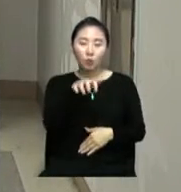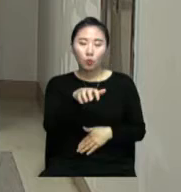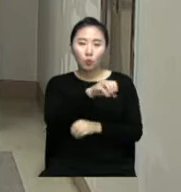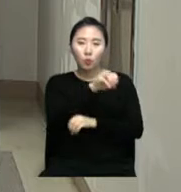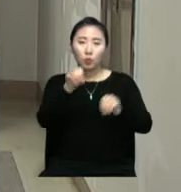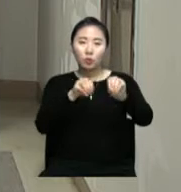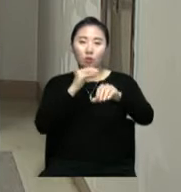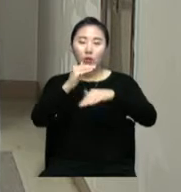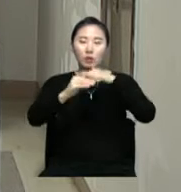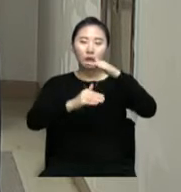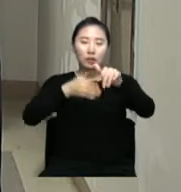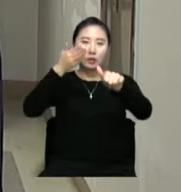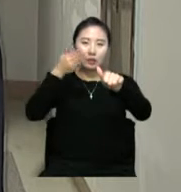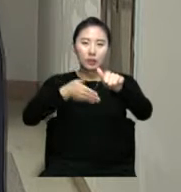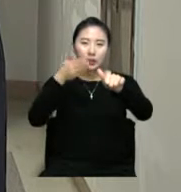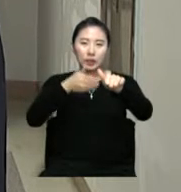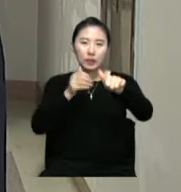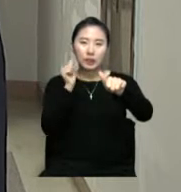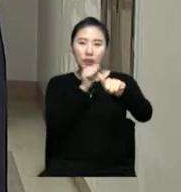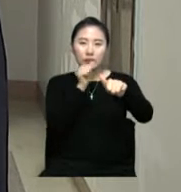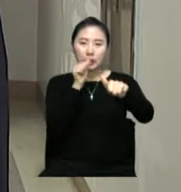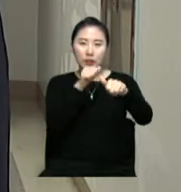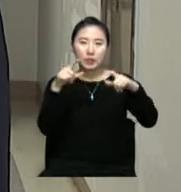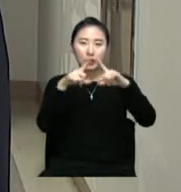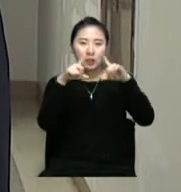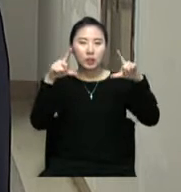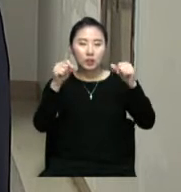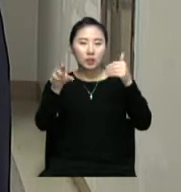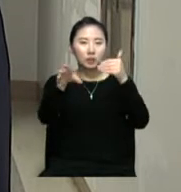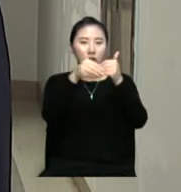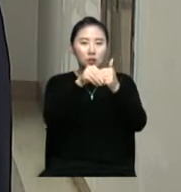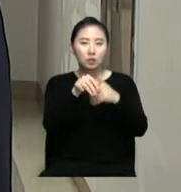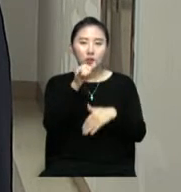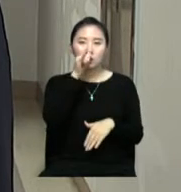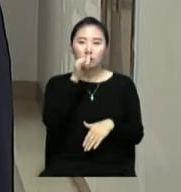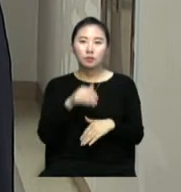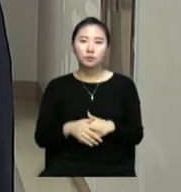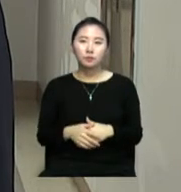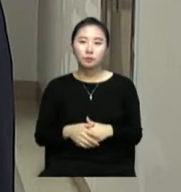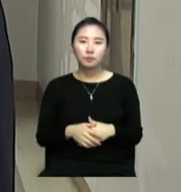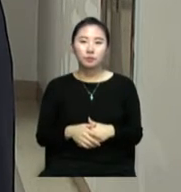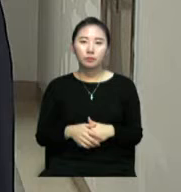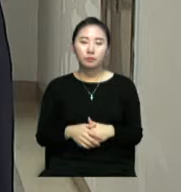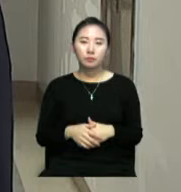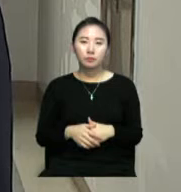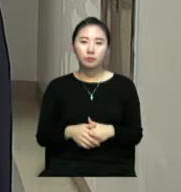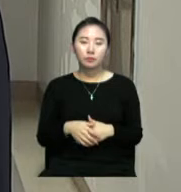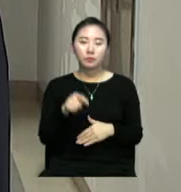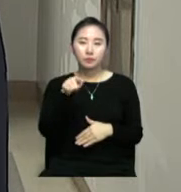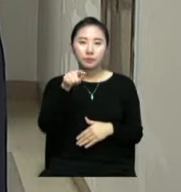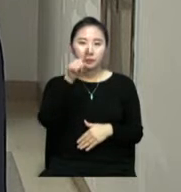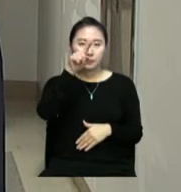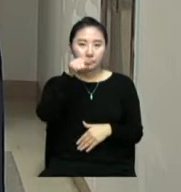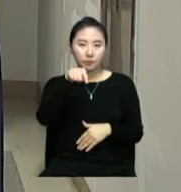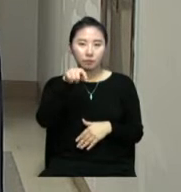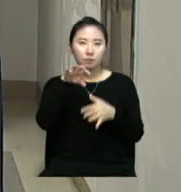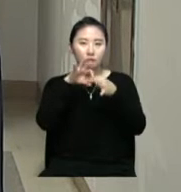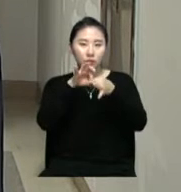오히려 계단을 좀 이용하십사 하는 전략이 되는지를 표시하고 있는데요. 바로 그런 표시를